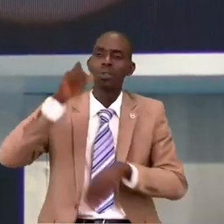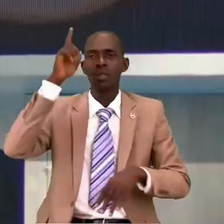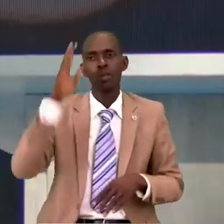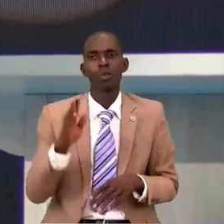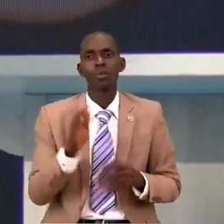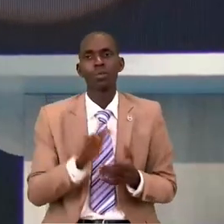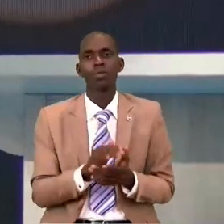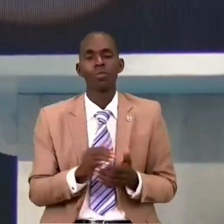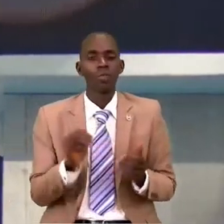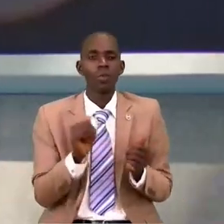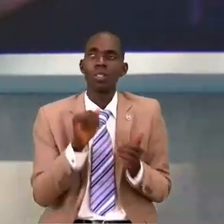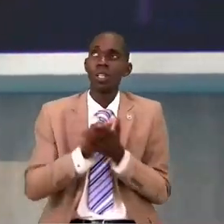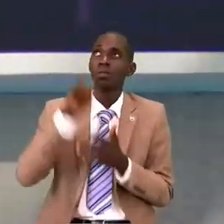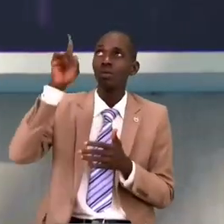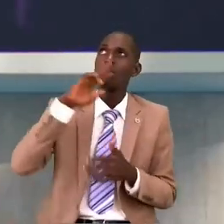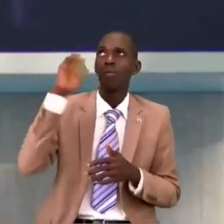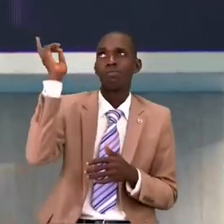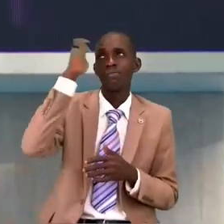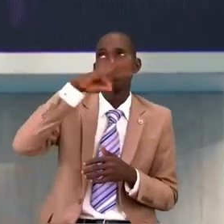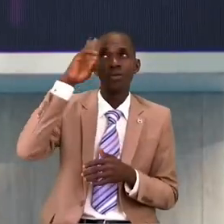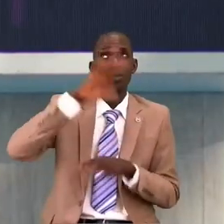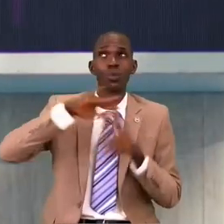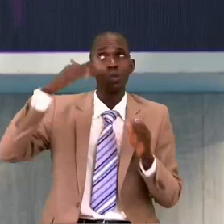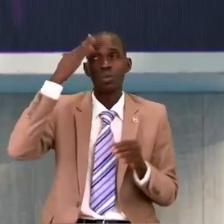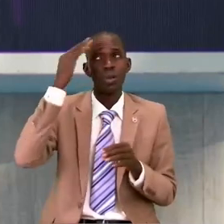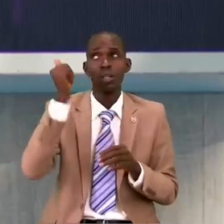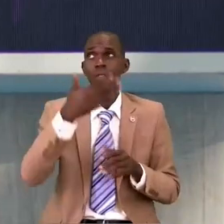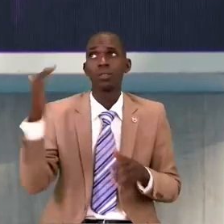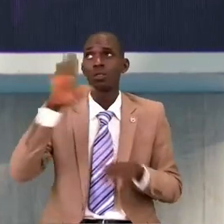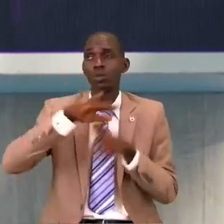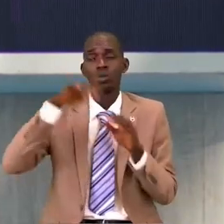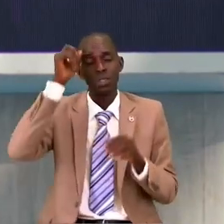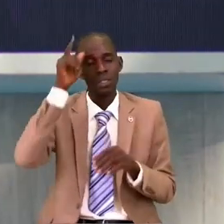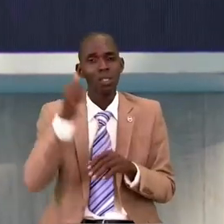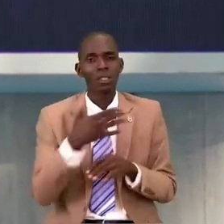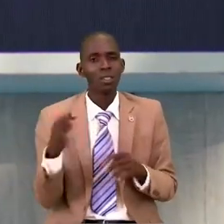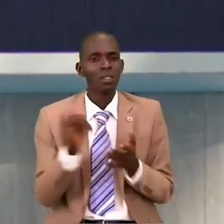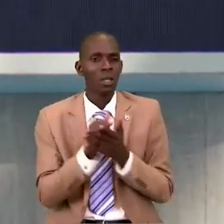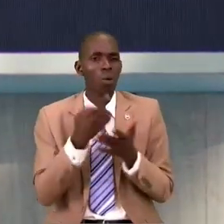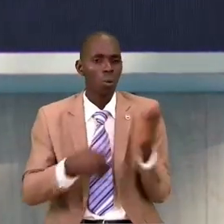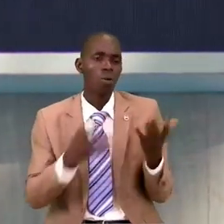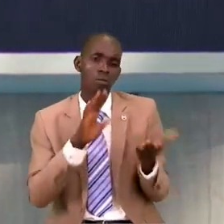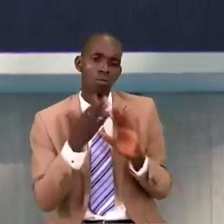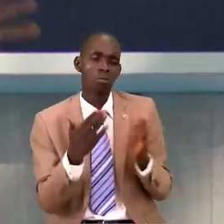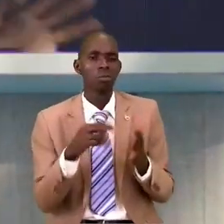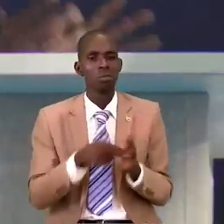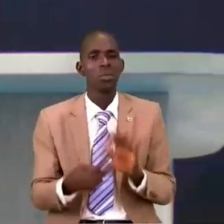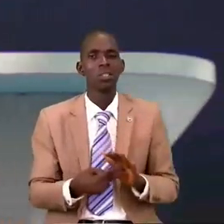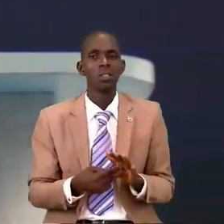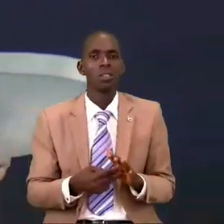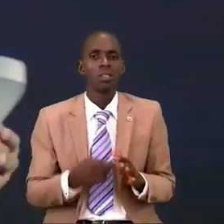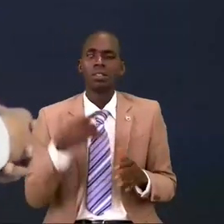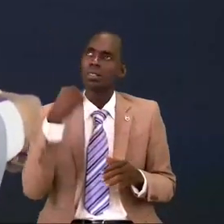Et toi, tu dis que ça ne peut pas être fait. Repends-toi, Seigneur, je ne peux pas te faire. Fais